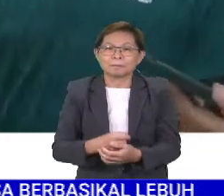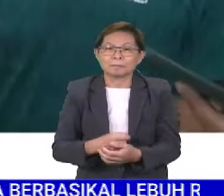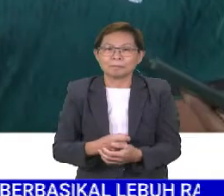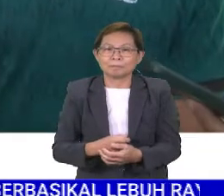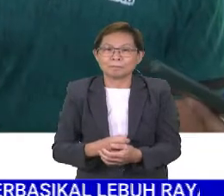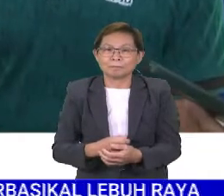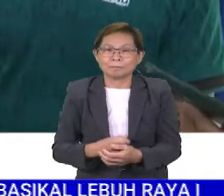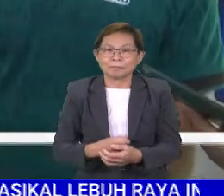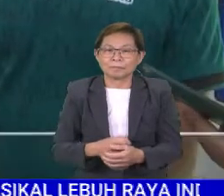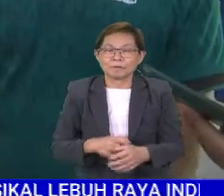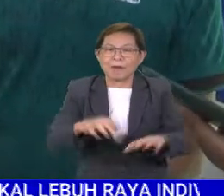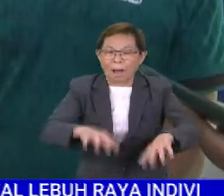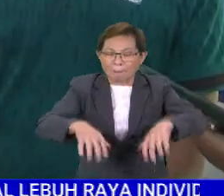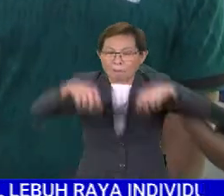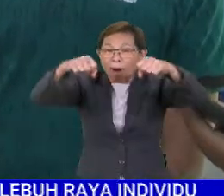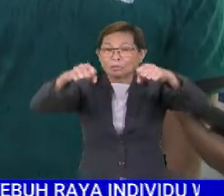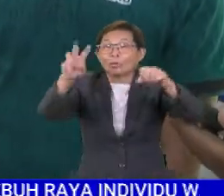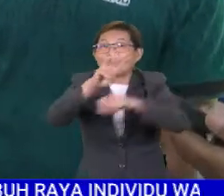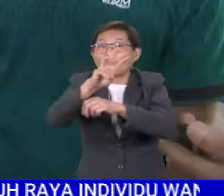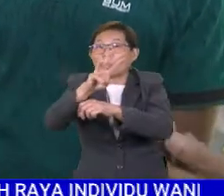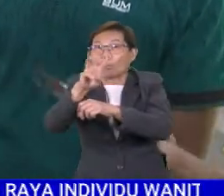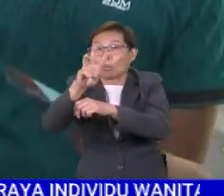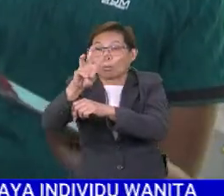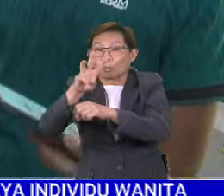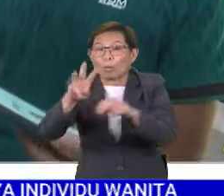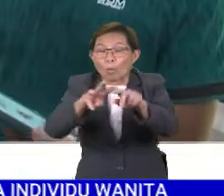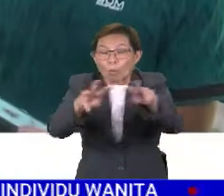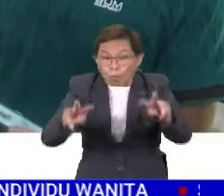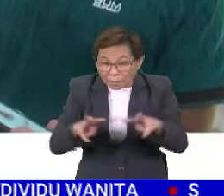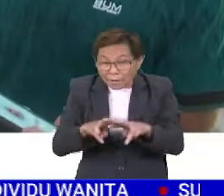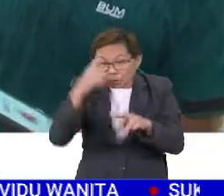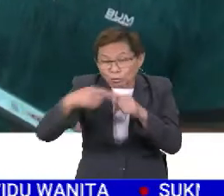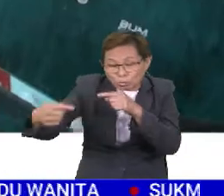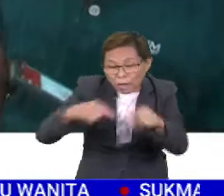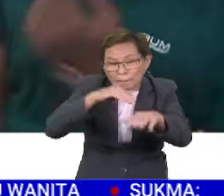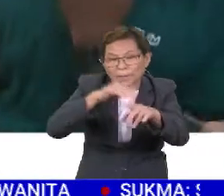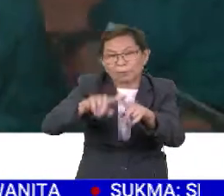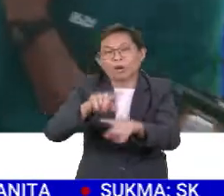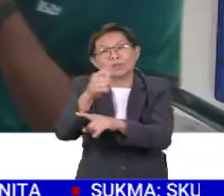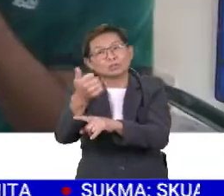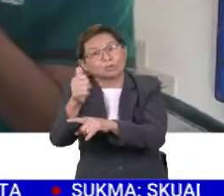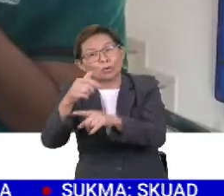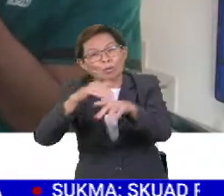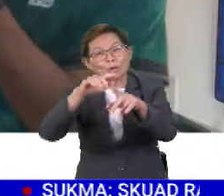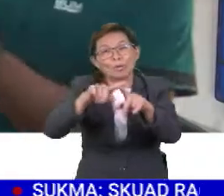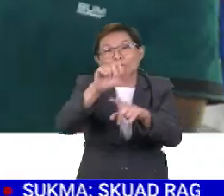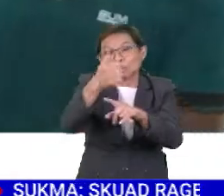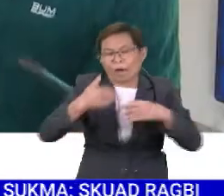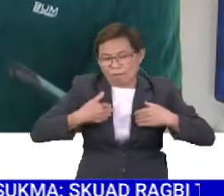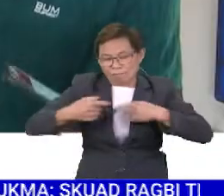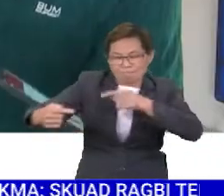diangkat ke pihak wilayah untuk dipertandingkan di dalam bulan 10 akan diadakan program yang